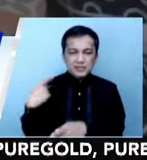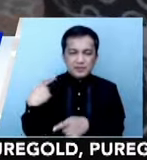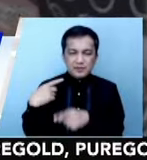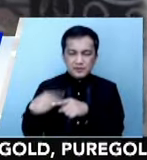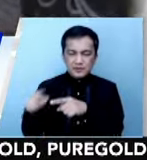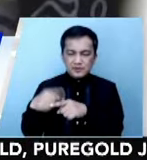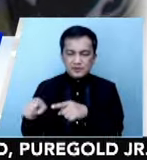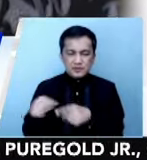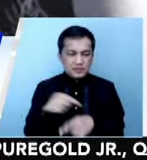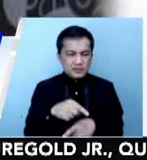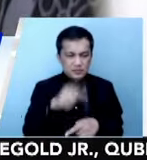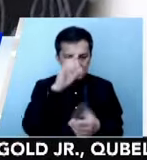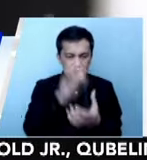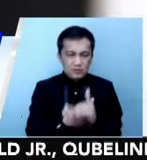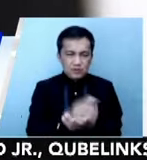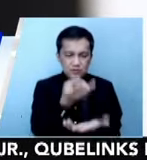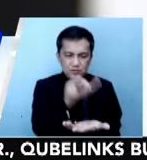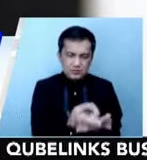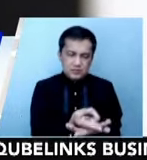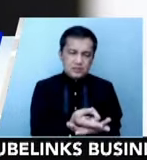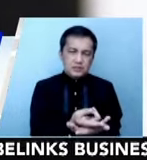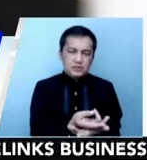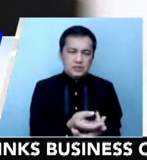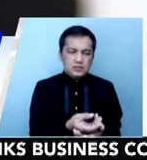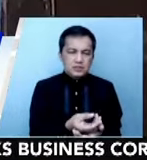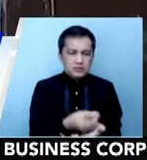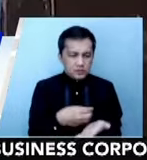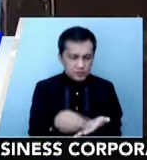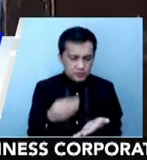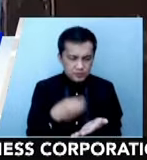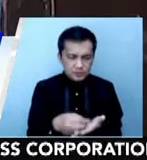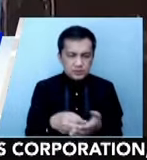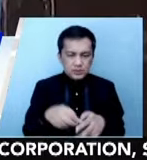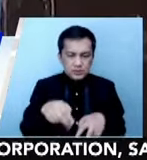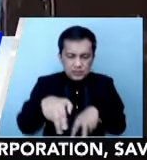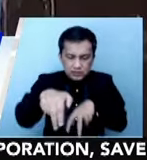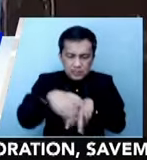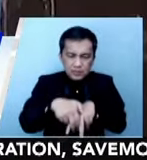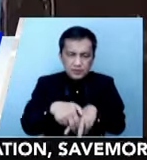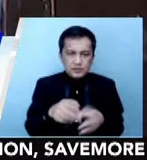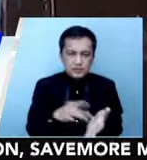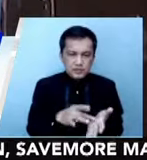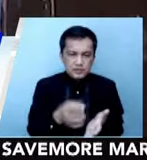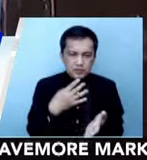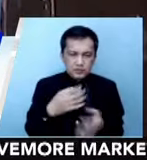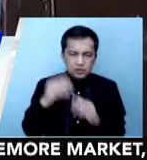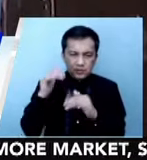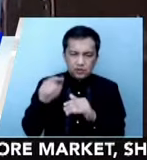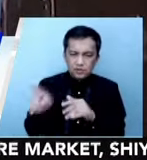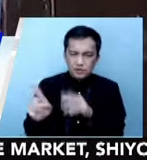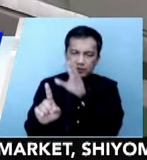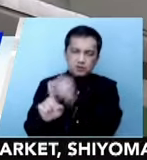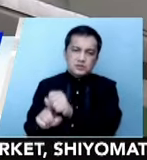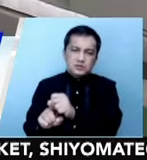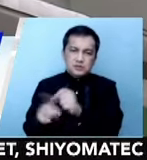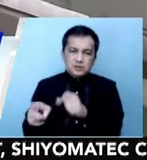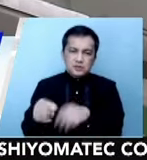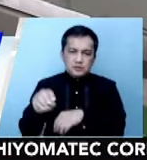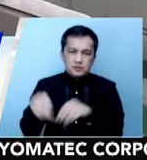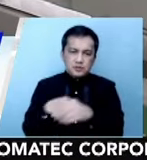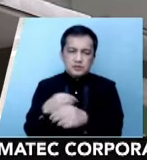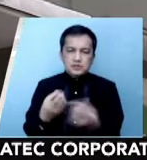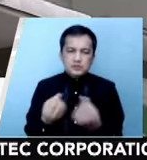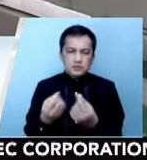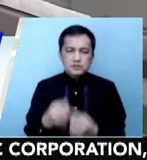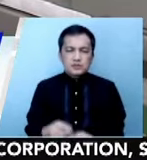ko, bedridden na, magasto sa diaper, sa gamot. Sana nga mahuli siya para mapagbayaran niya ang ginagawa niya. Agad niya